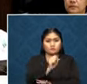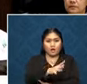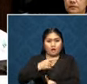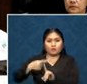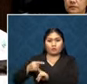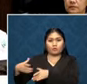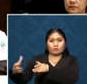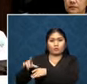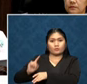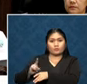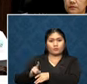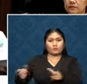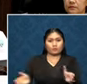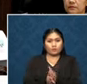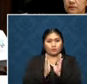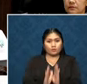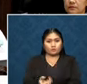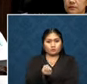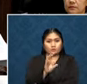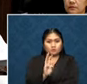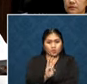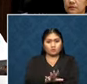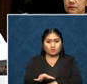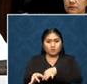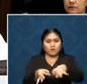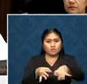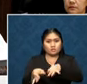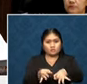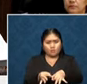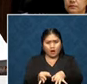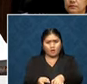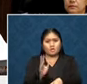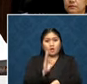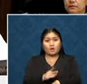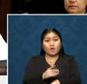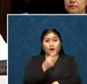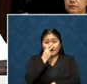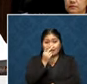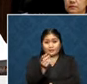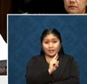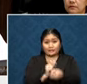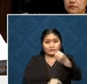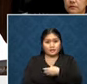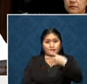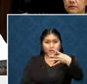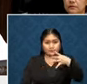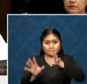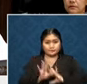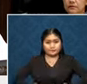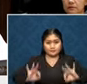คเป็นธรรมอีก1ท่านเป็น16ท่านถึงต้องอภิปรายก็ชี้ให้เห็นอยู่4ประการสำคัญด้วยกันครับท่านประธ